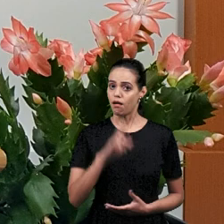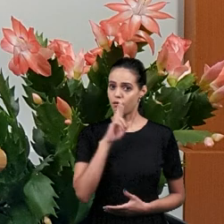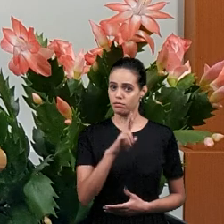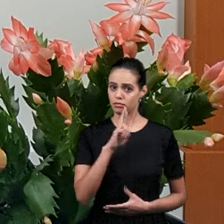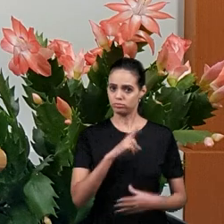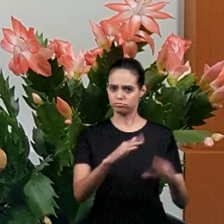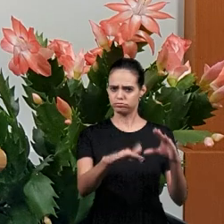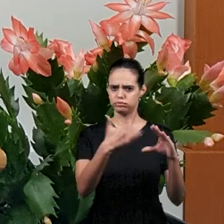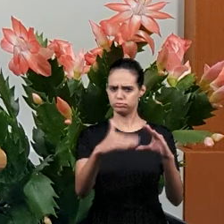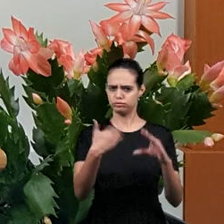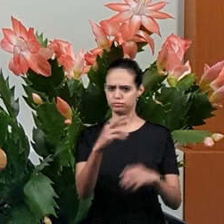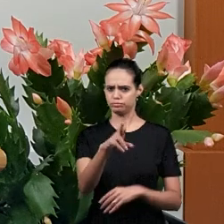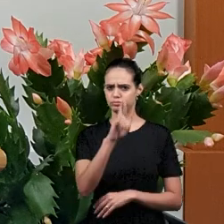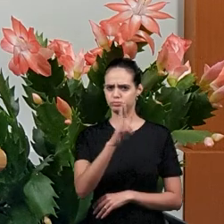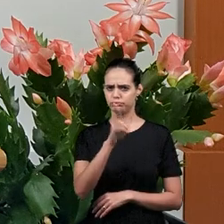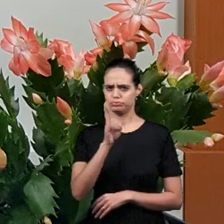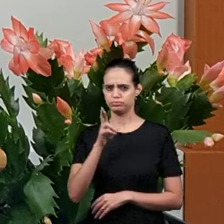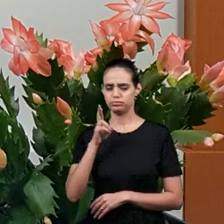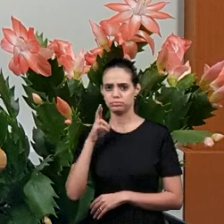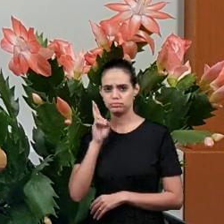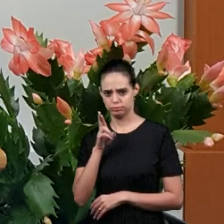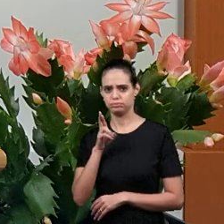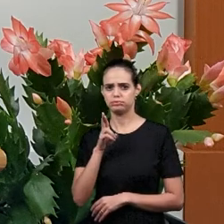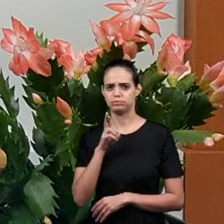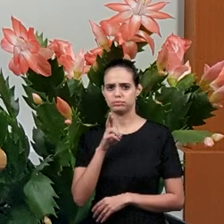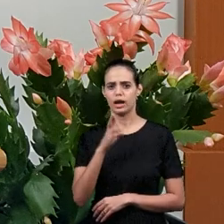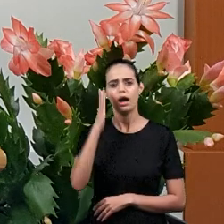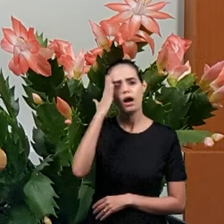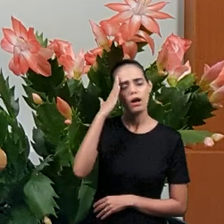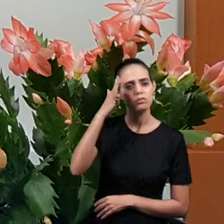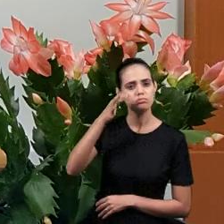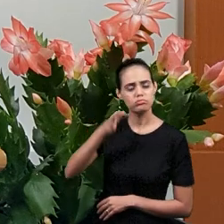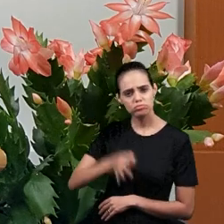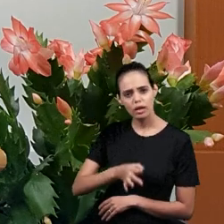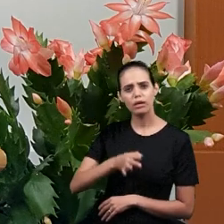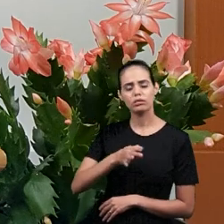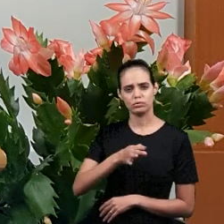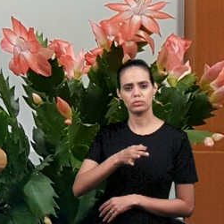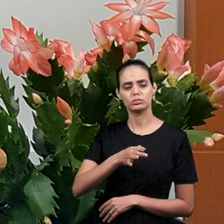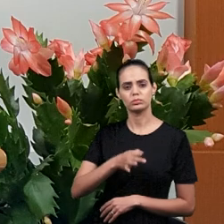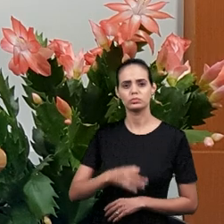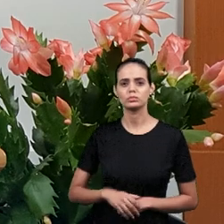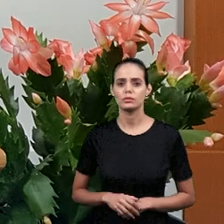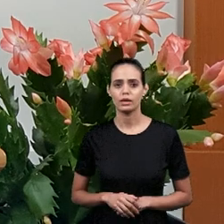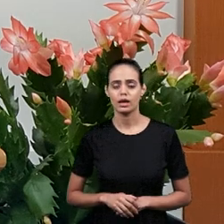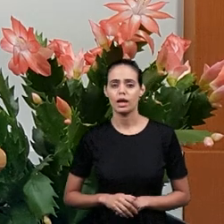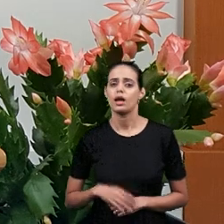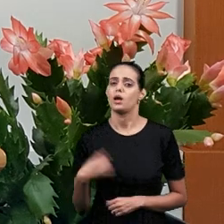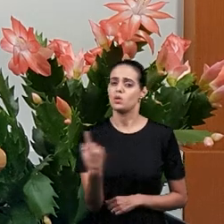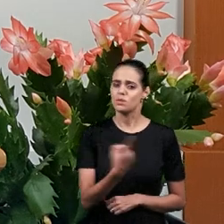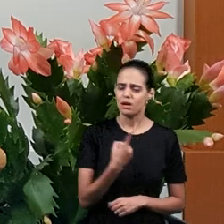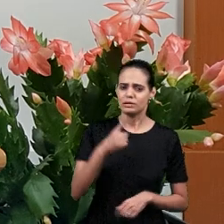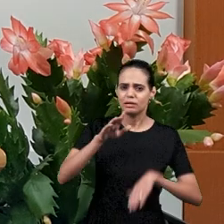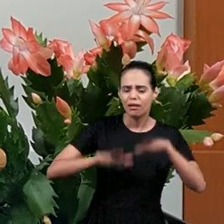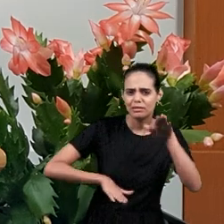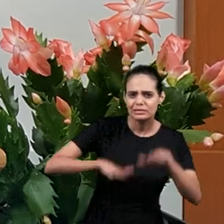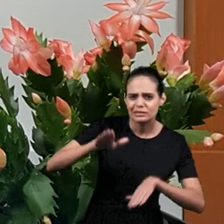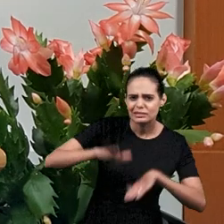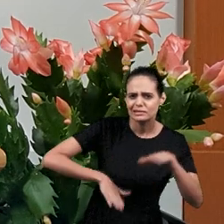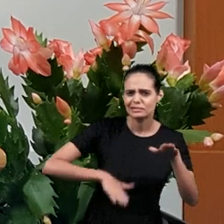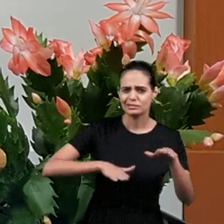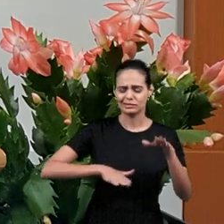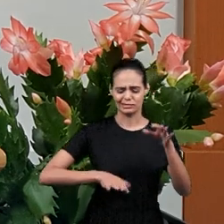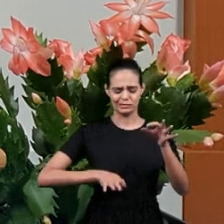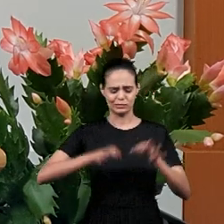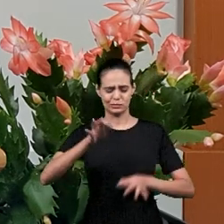prises. Il a montré une chose intéressante. Plusieurs fois, nous sommes jugés par ce qu'on dit. Aujourd'hui, les personnes sont